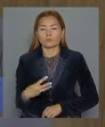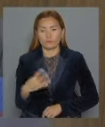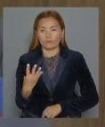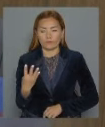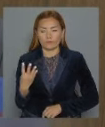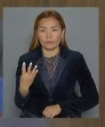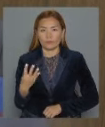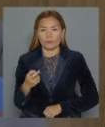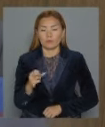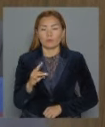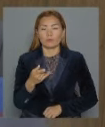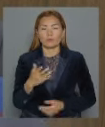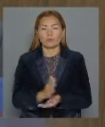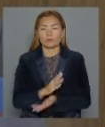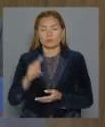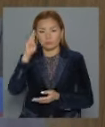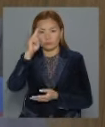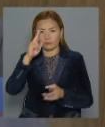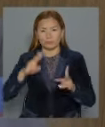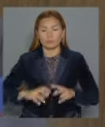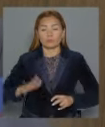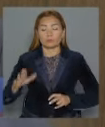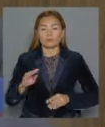234 әкім гранты қарастырылған болатын.